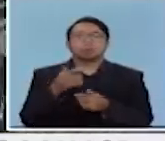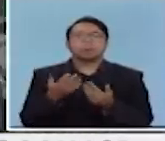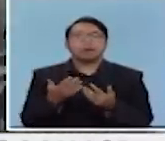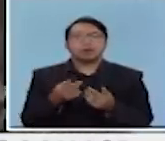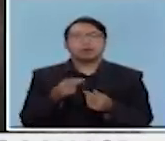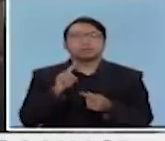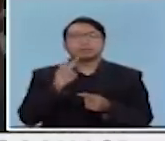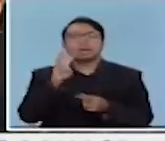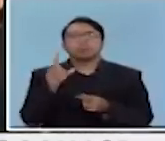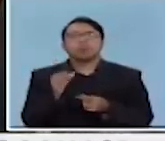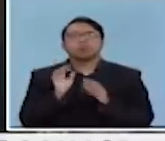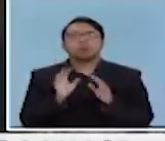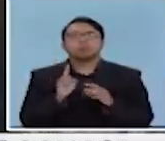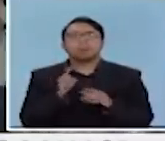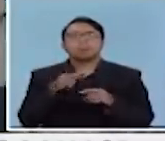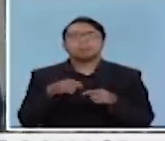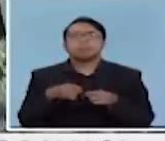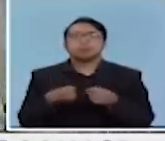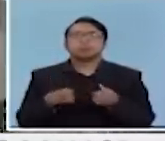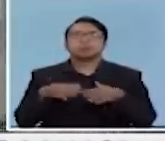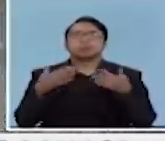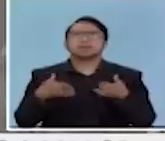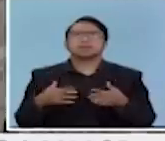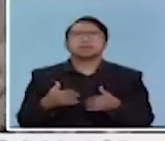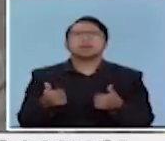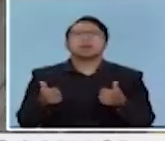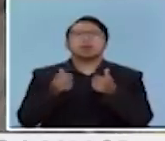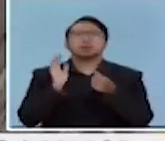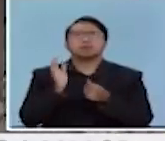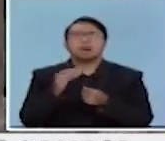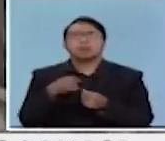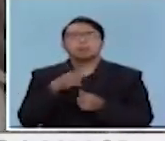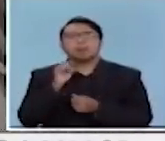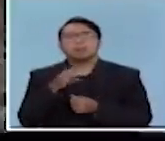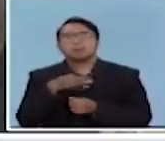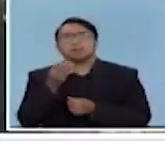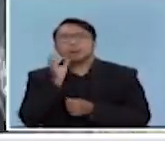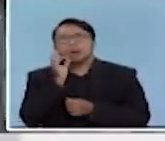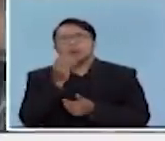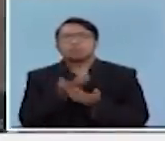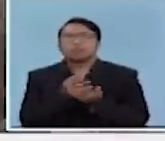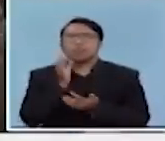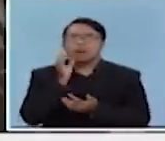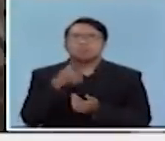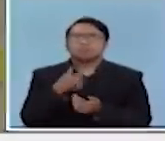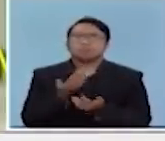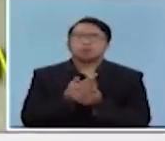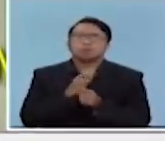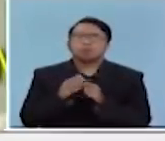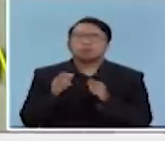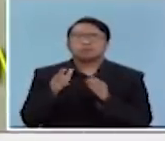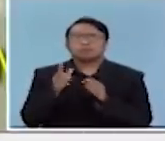itu. Tapi habis itu saya terkenal, saya bisa meminta maaf pada publik, saya akan membuat konten yang lebih baik.